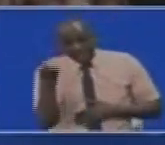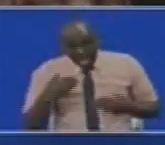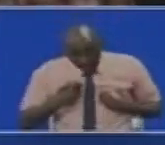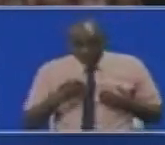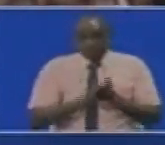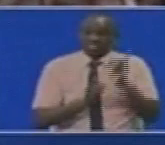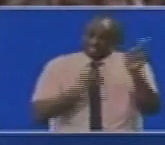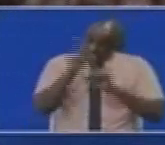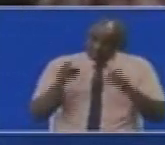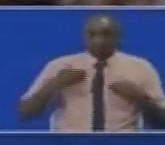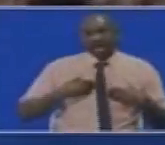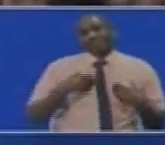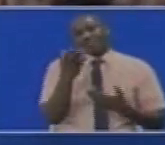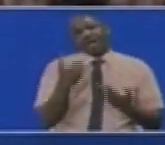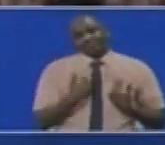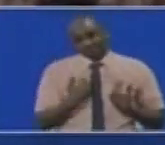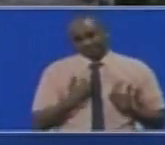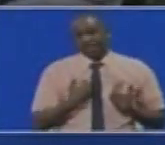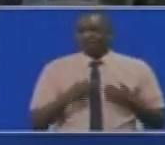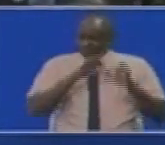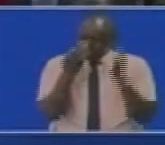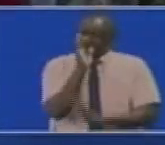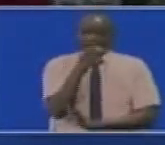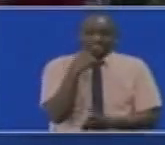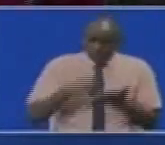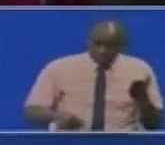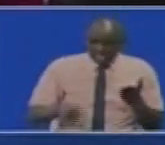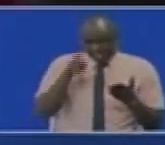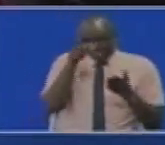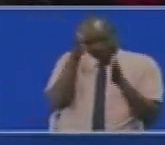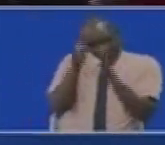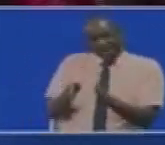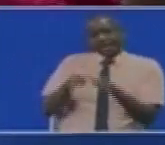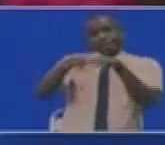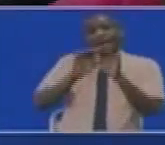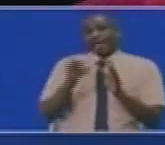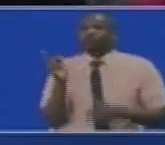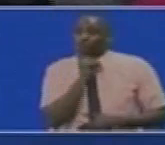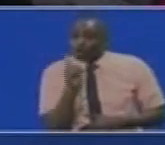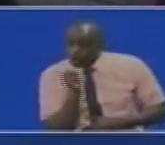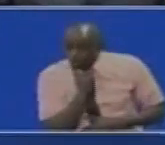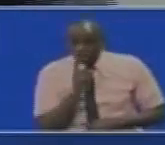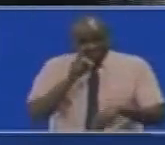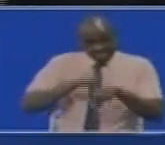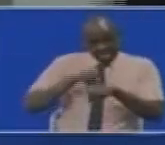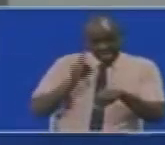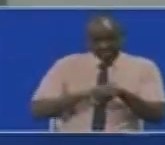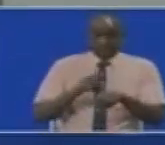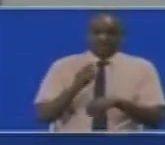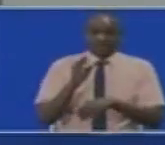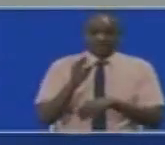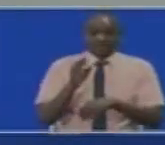ya uchukuzi wa barabarani. Kulingana na familia yake, marehemu anatazamiwa kuzikwa kesho baada ya dhuhuri